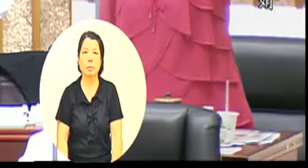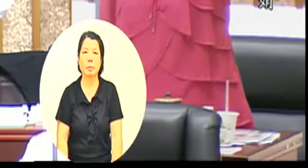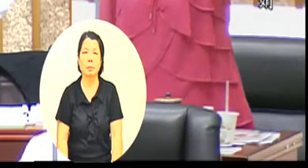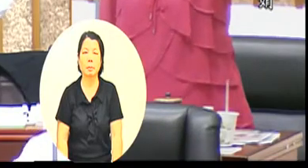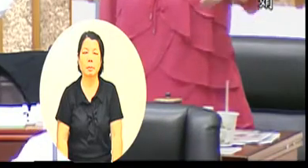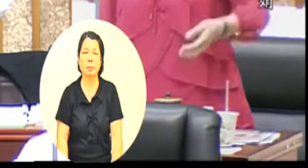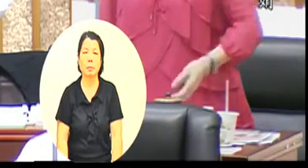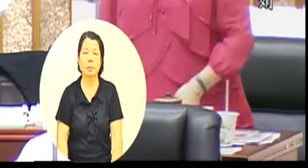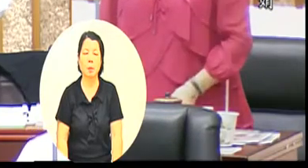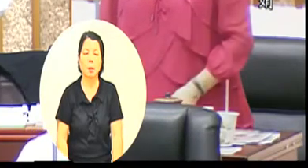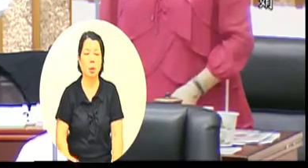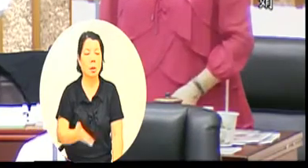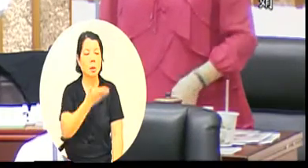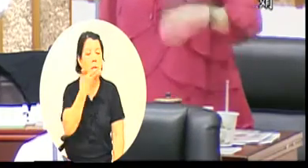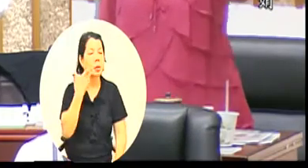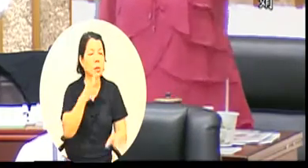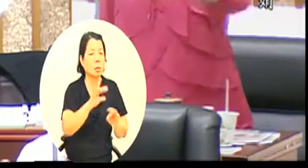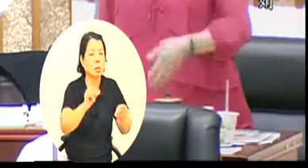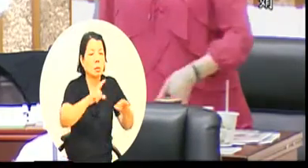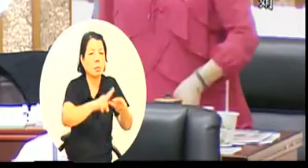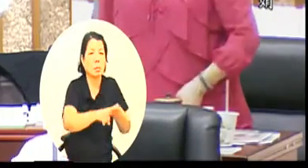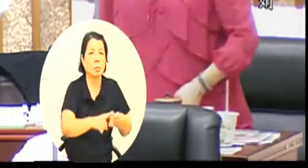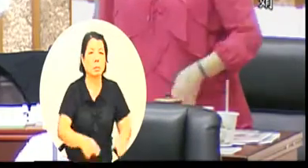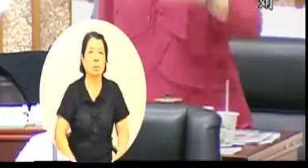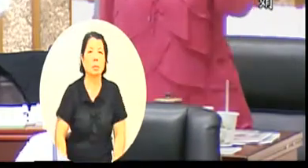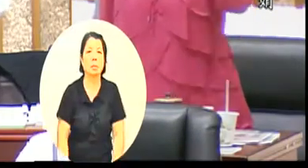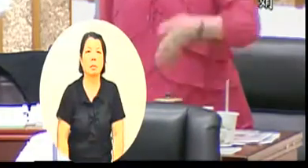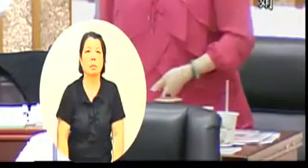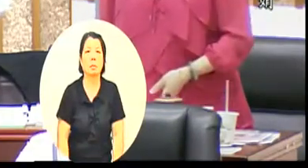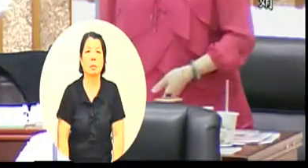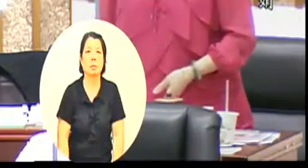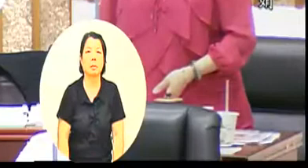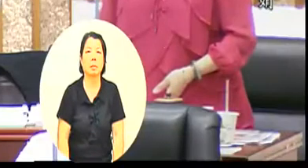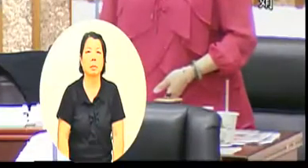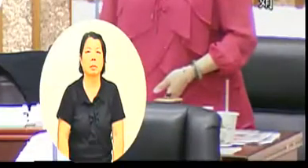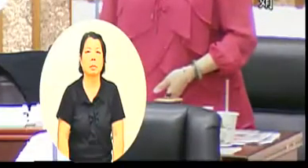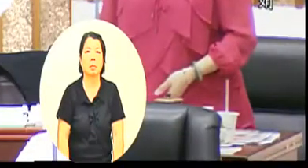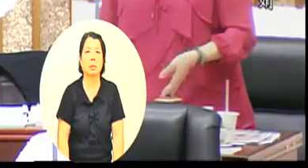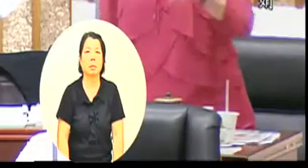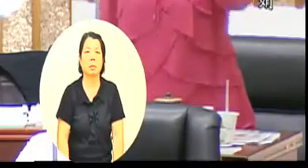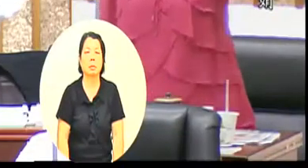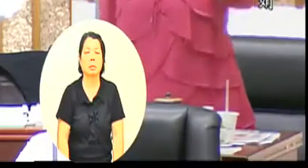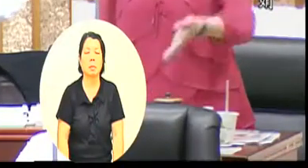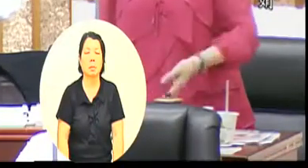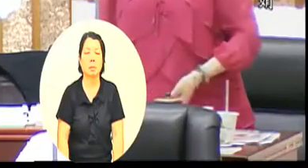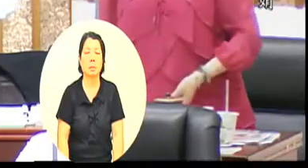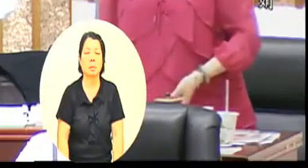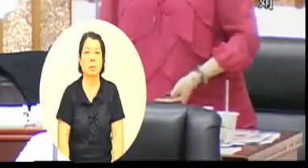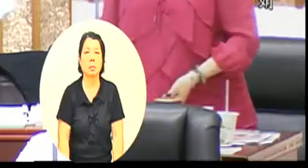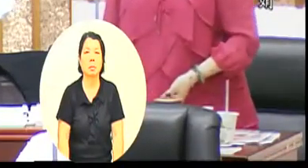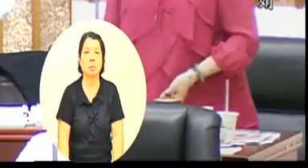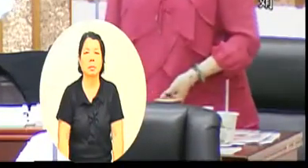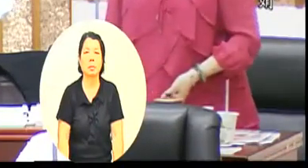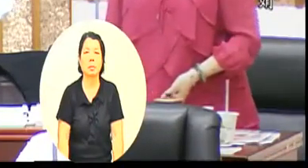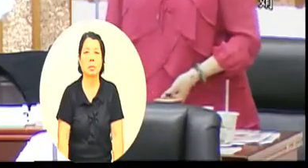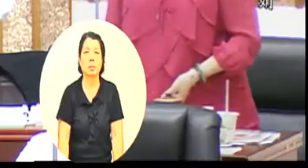因为它是私人土地，所以我们必须尊重。 都是计划，就是市场用地啊，哎，所以他一定要做这个方向的东西